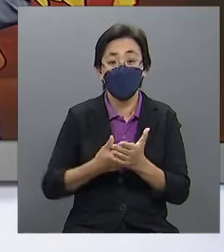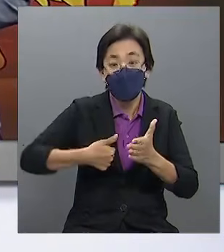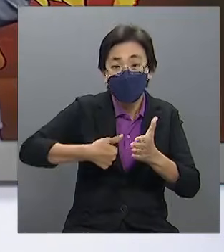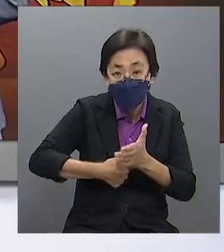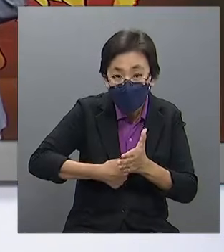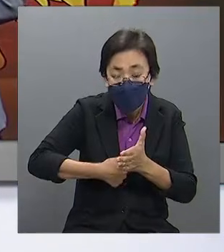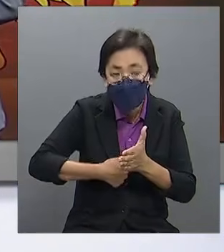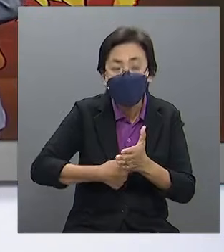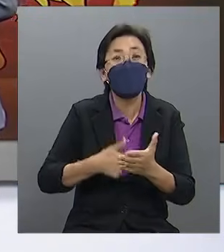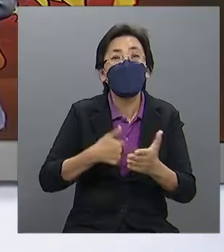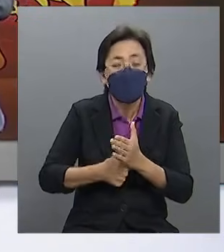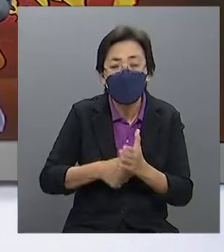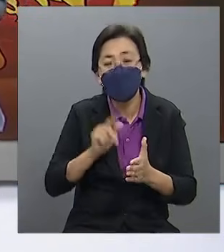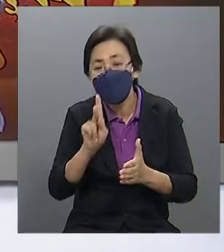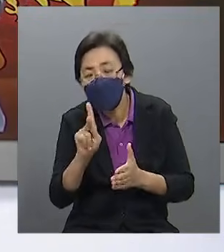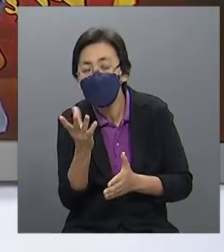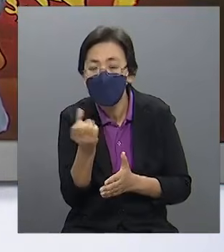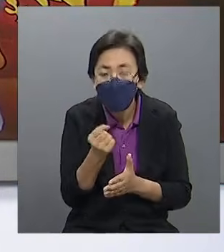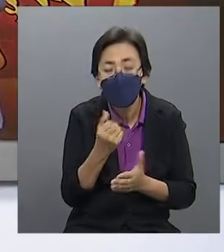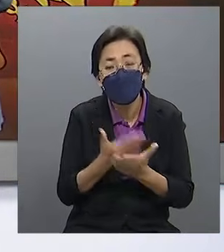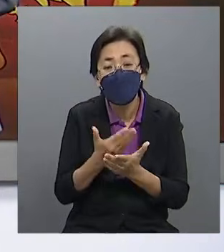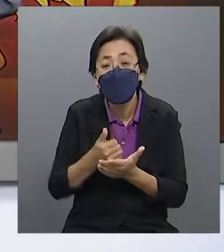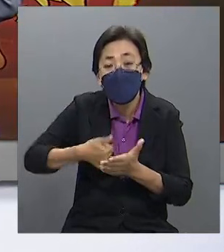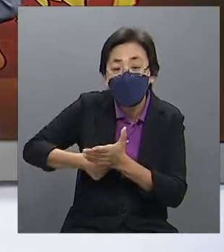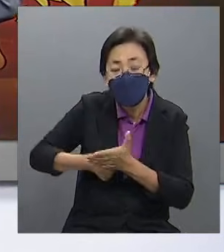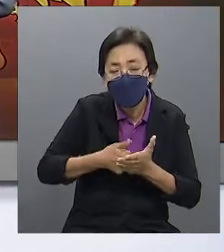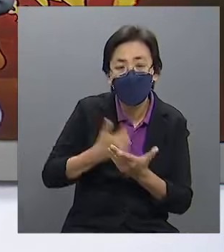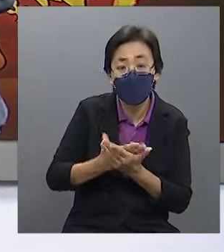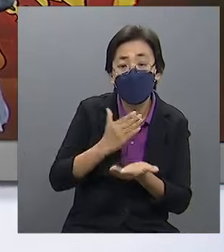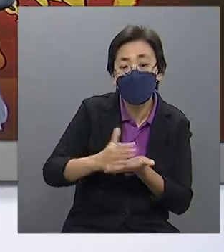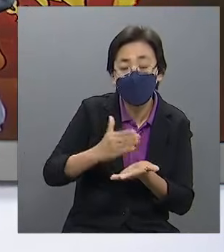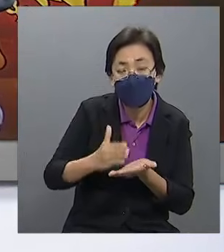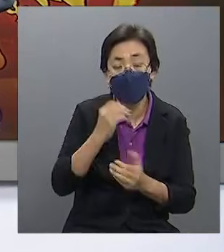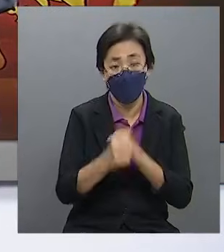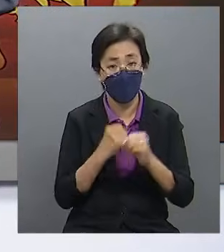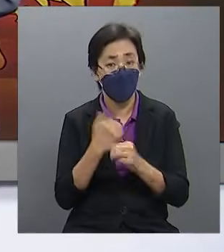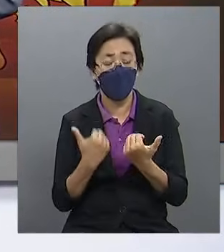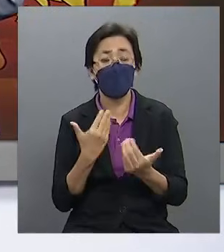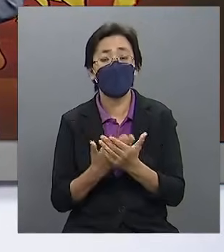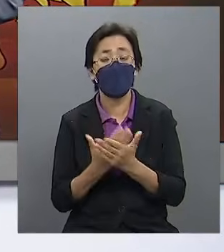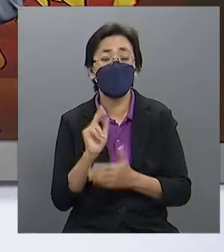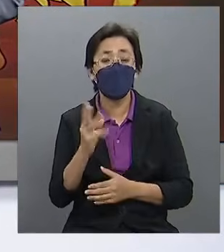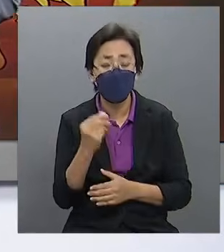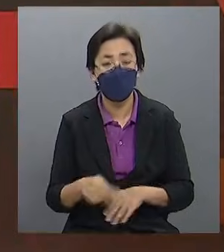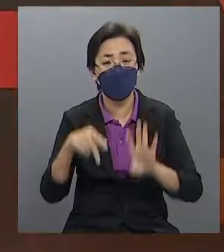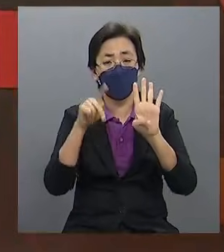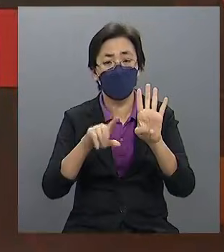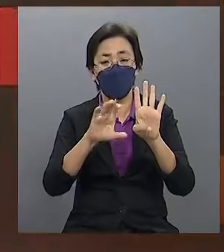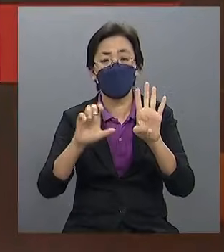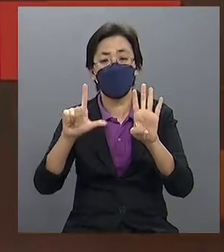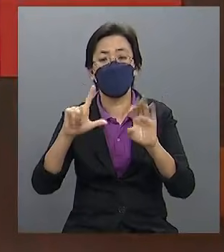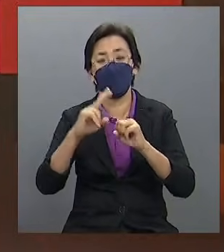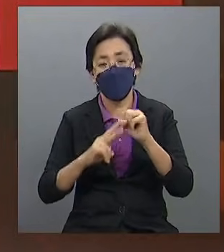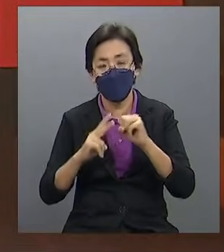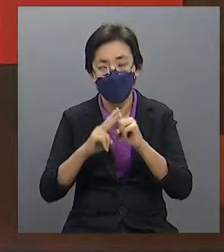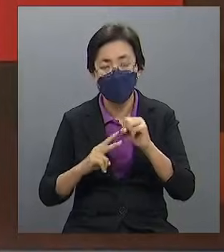ที่ศรีลังกามีกำหนดต้องจ่ายให้กับบรรดาเจ้าหนี้นะคะแค่ในปีนี้ปีเดียวสูงถึง 4,500 ล้านดอลลาร์สหรัฐค่ะ